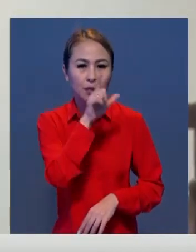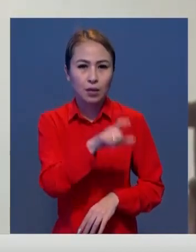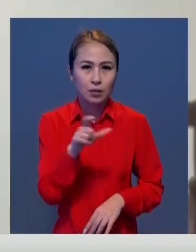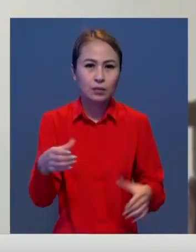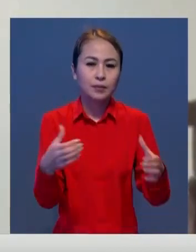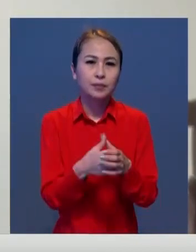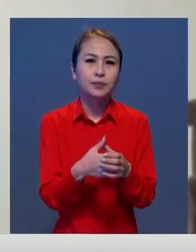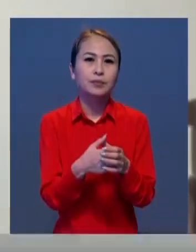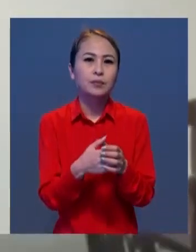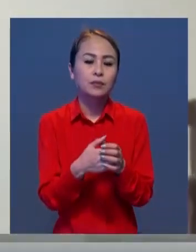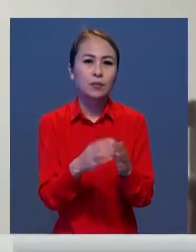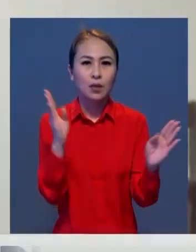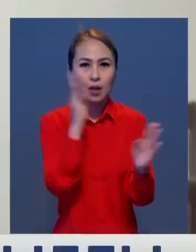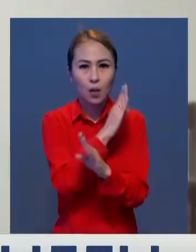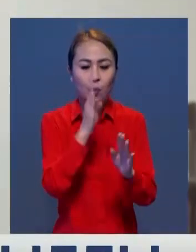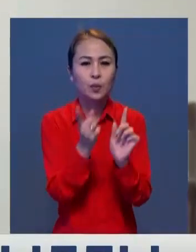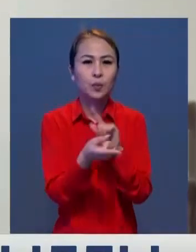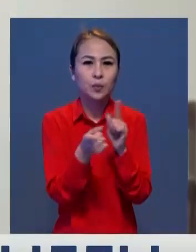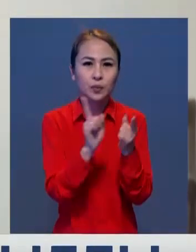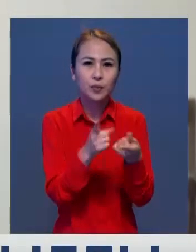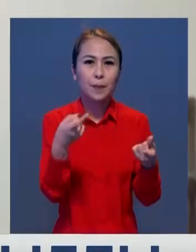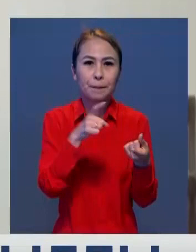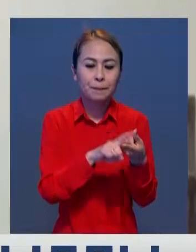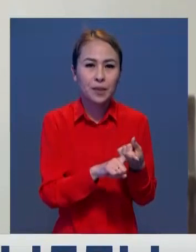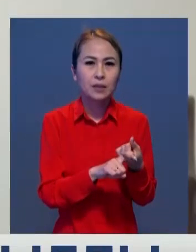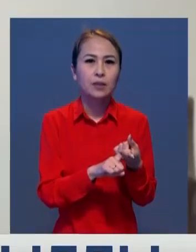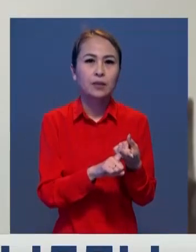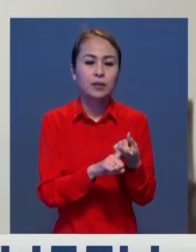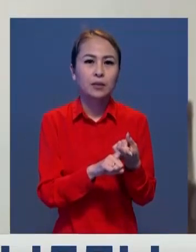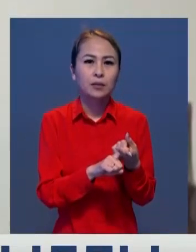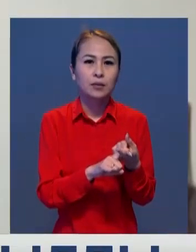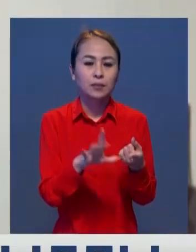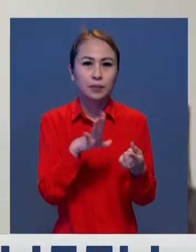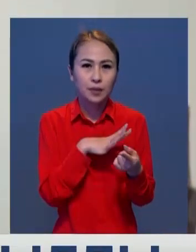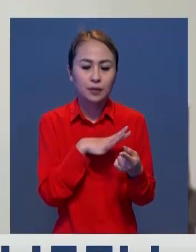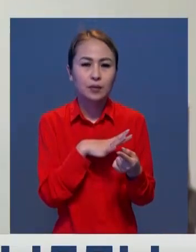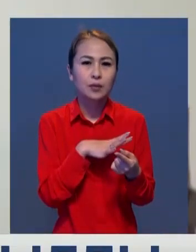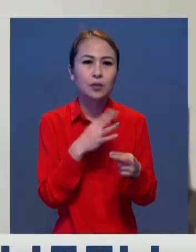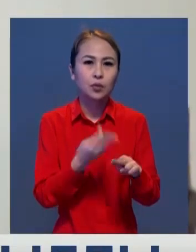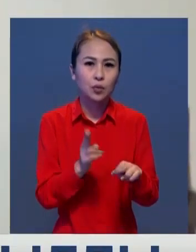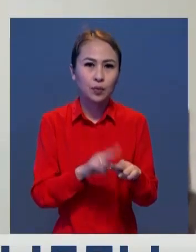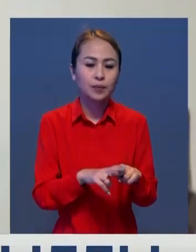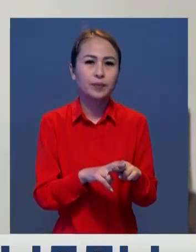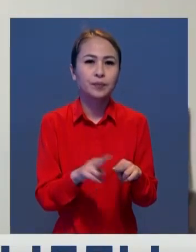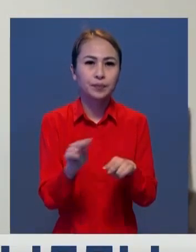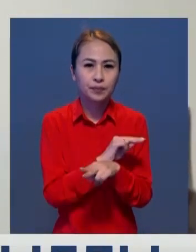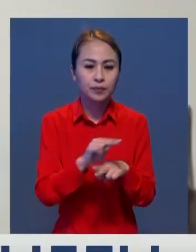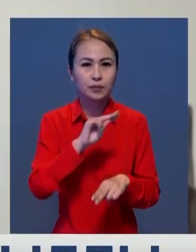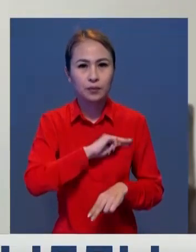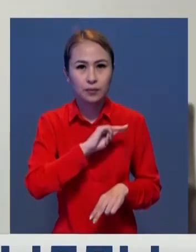мекенінде ауа райының өзгеруіне байланысты желілер үзілген болатын. Сол жөндеу